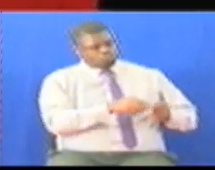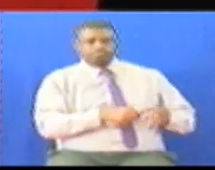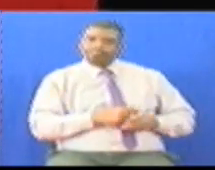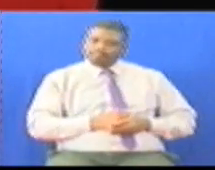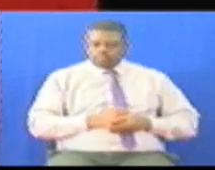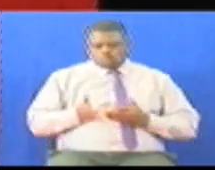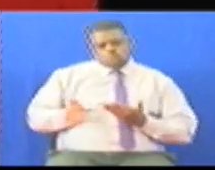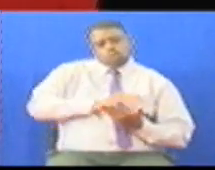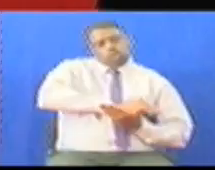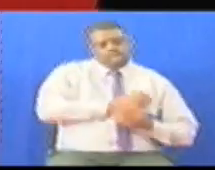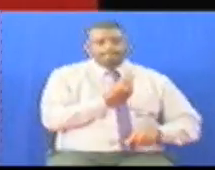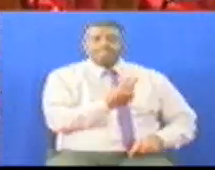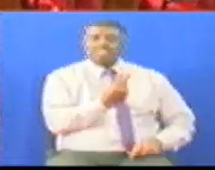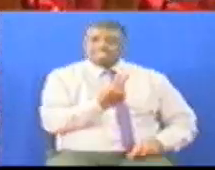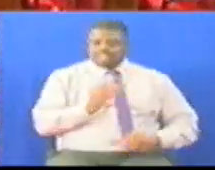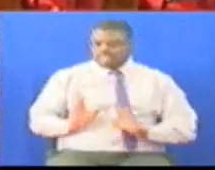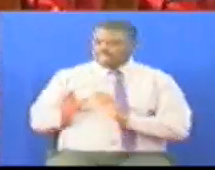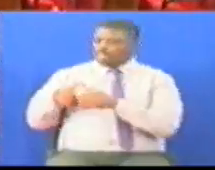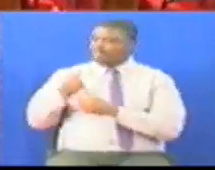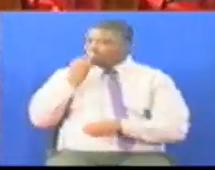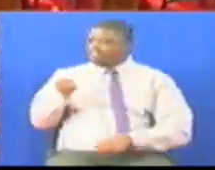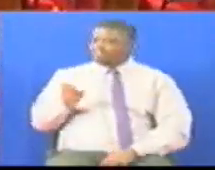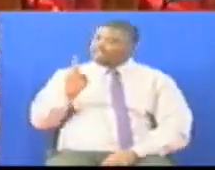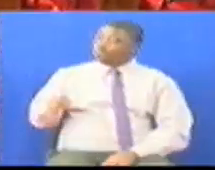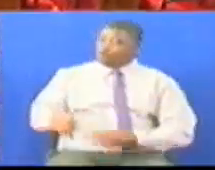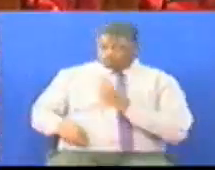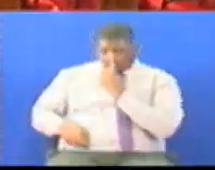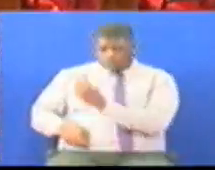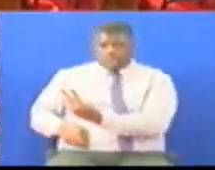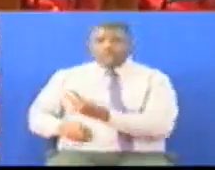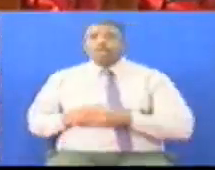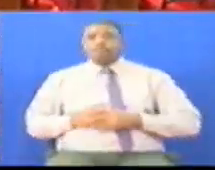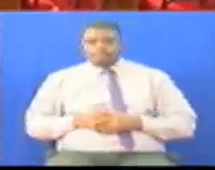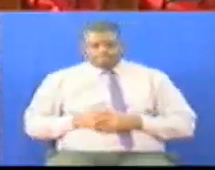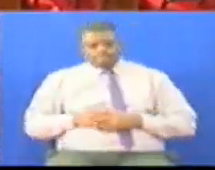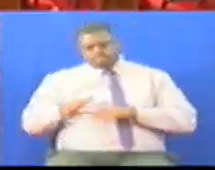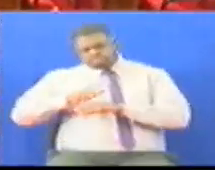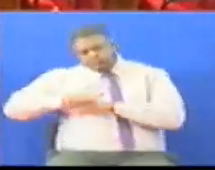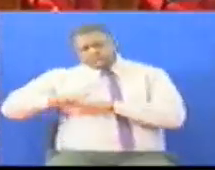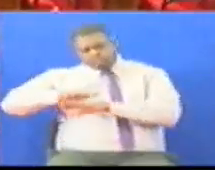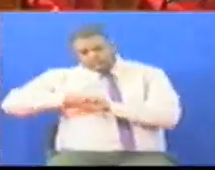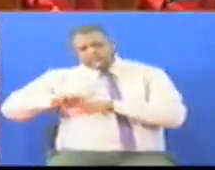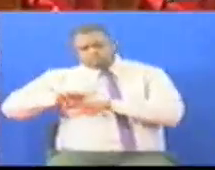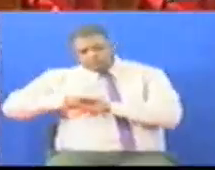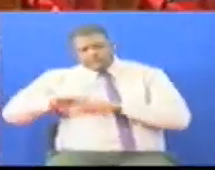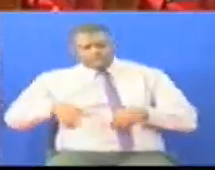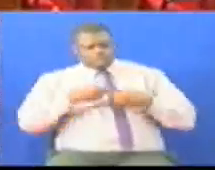kwenye ukurasa wa pili wa taarifa ya kamati. Mheshimiwa Speaker, taarifa hii inatoa maelezo kuhusu